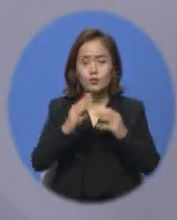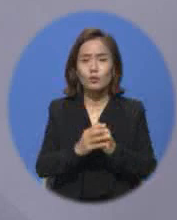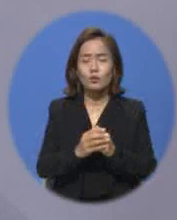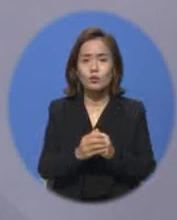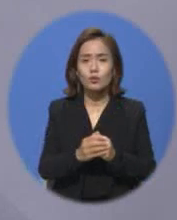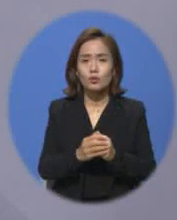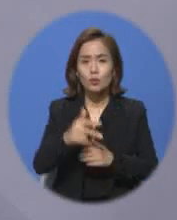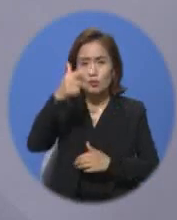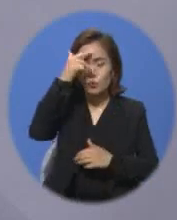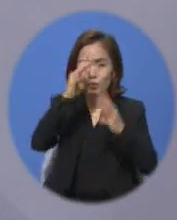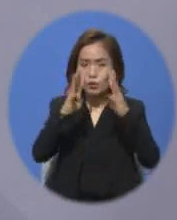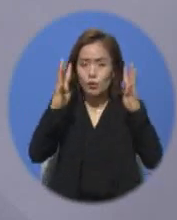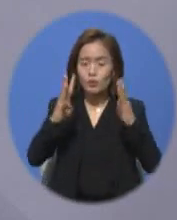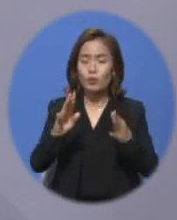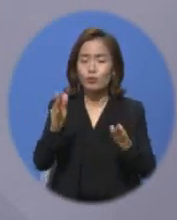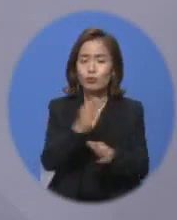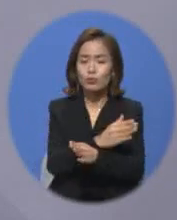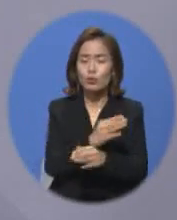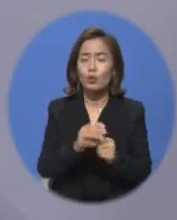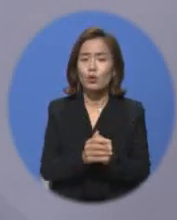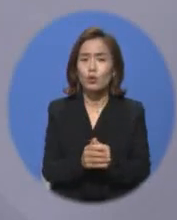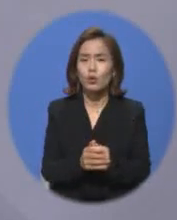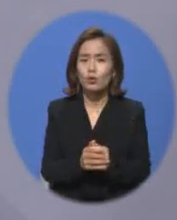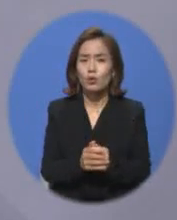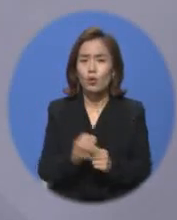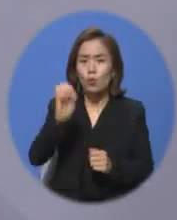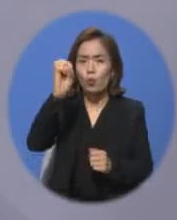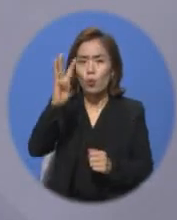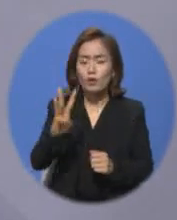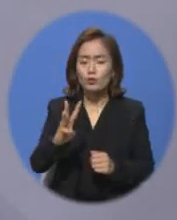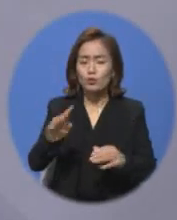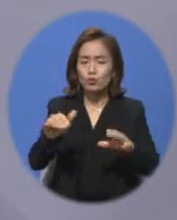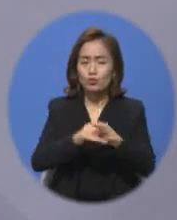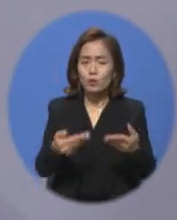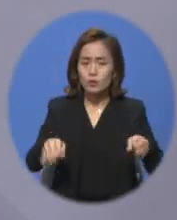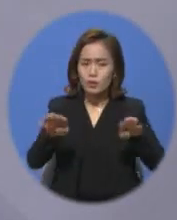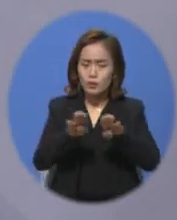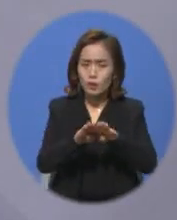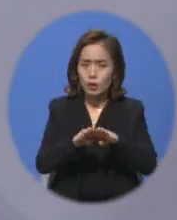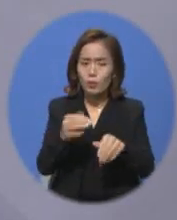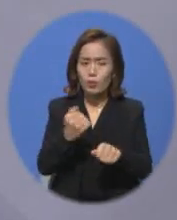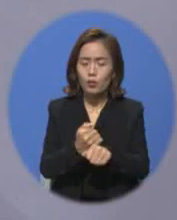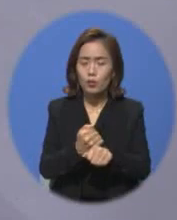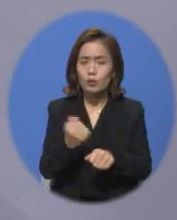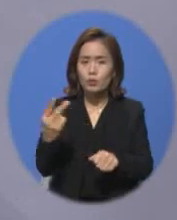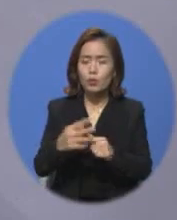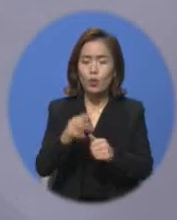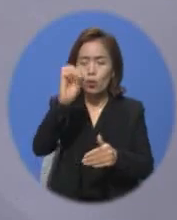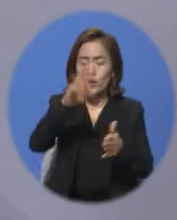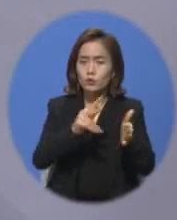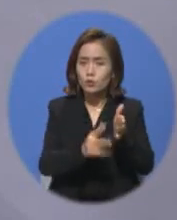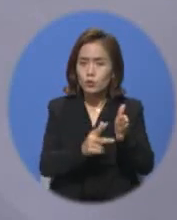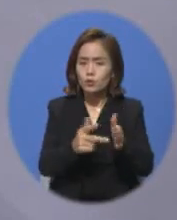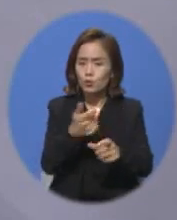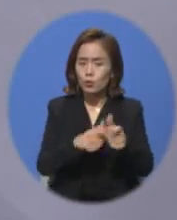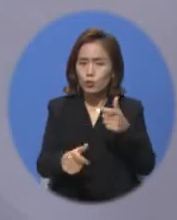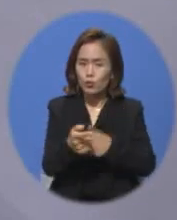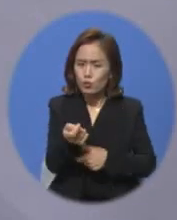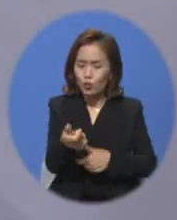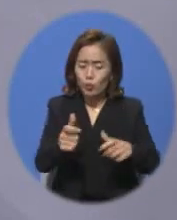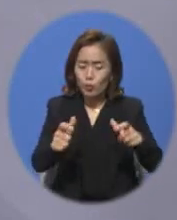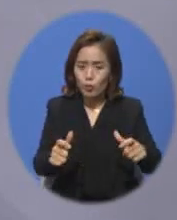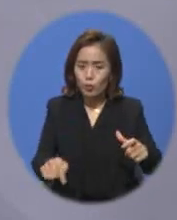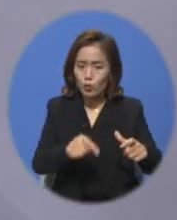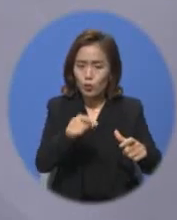대학교부터아시아문화센터까지, 우리는치과진료를위한벨트를만들고 광주역을보다